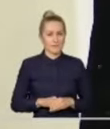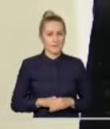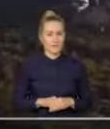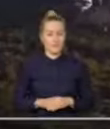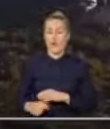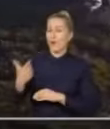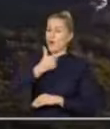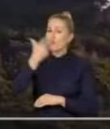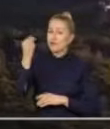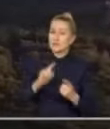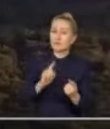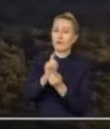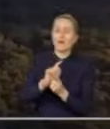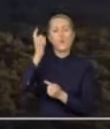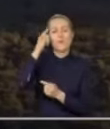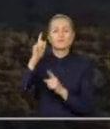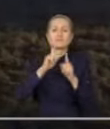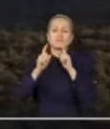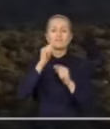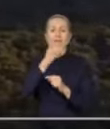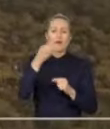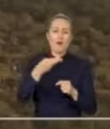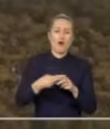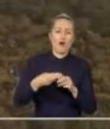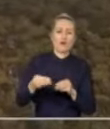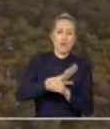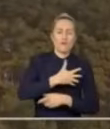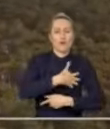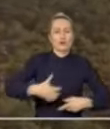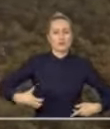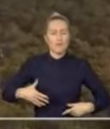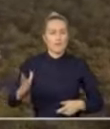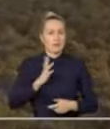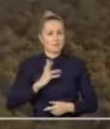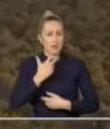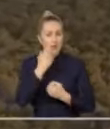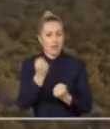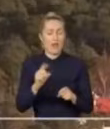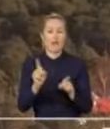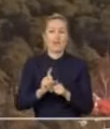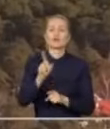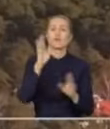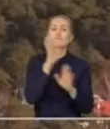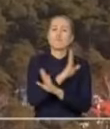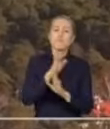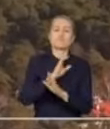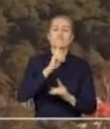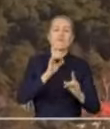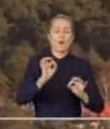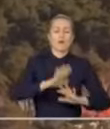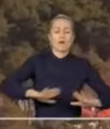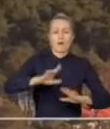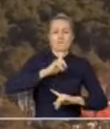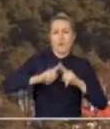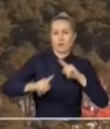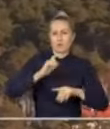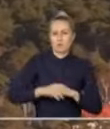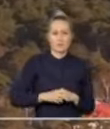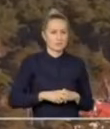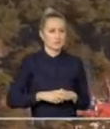Dwudniowy szczyt zdominują rozmowy o koronawirusie, gospodarce, bezpieczeństwie energetycznym i polityce klimatycznej. Niejednokrotnie